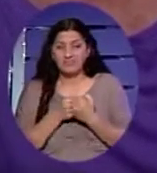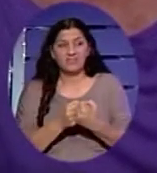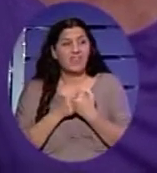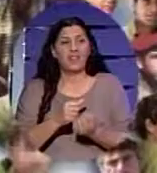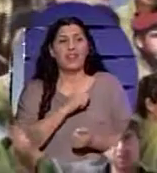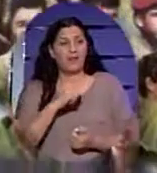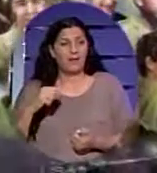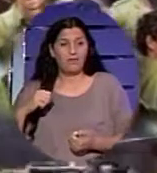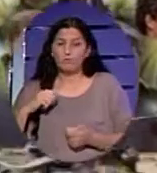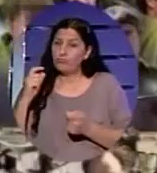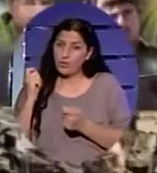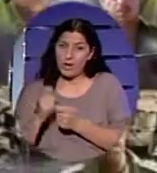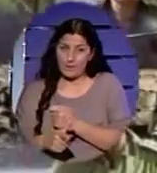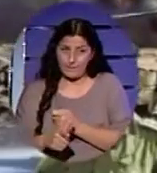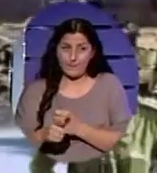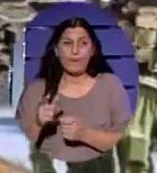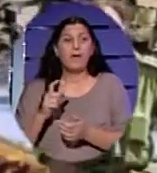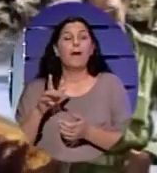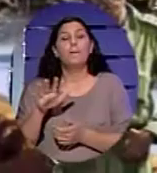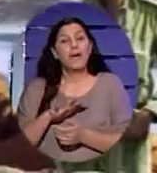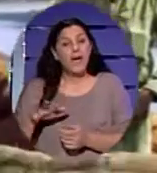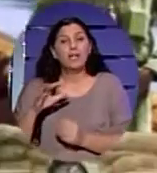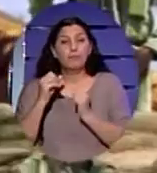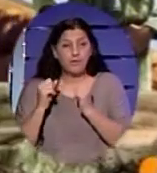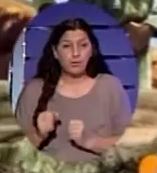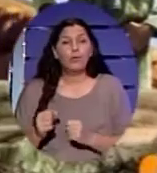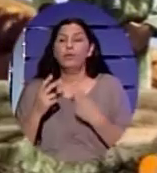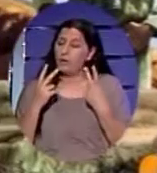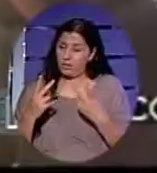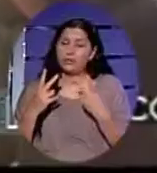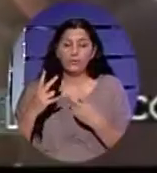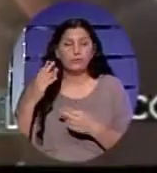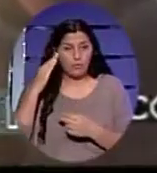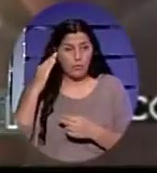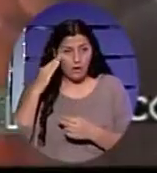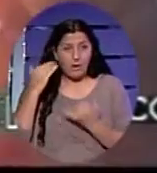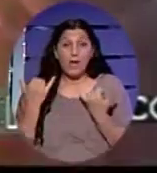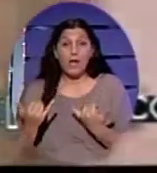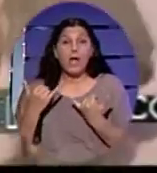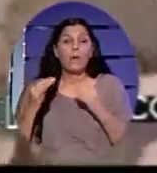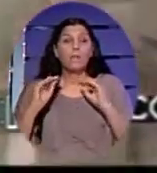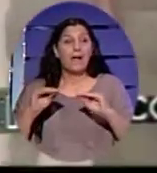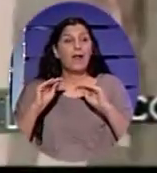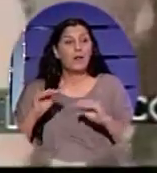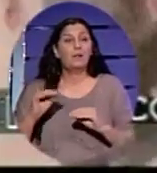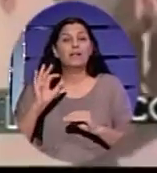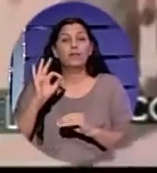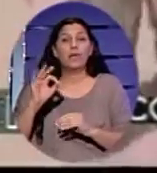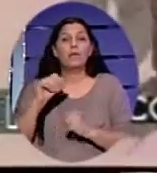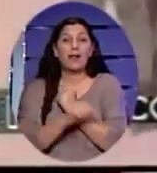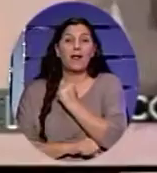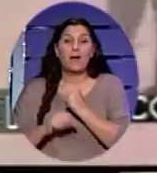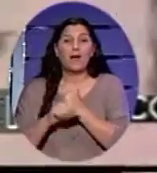אור בהוצאה עצמאית. במערכת הביטחון מכירים בחשיבותו של המסמך, והוא נלמד היום במכללה לפיקוד ומטה של